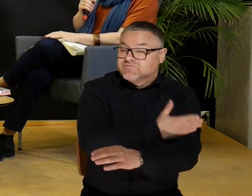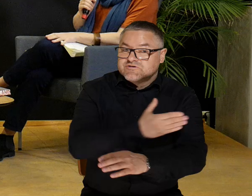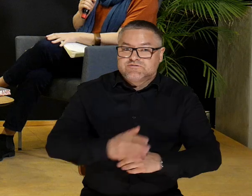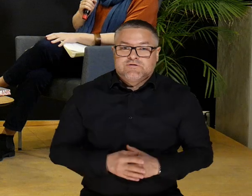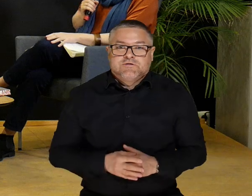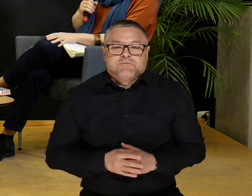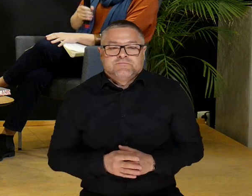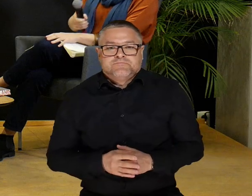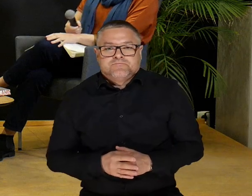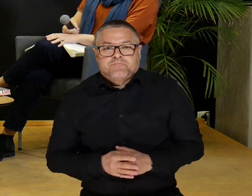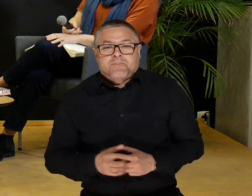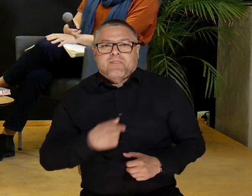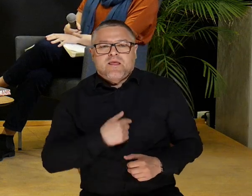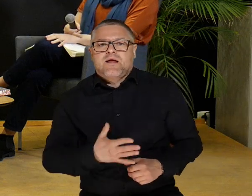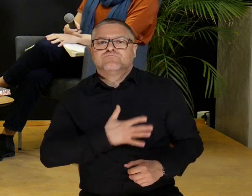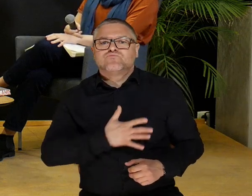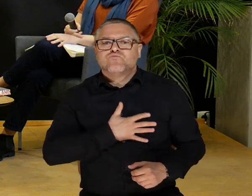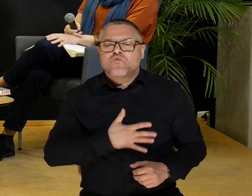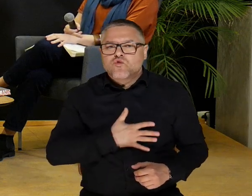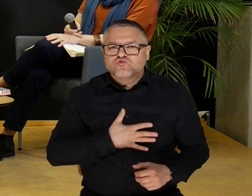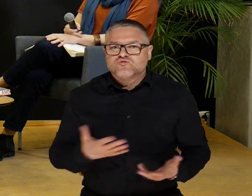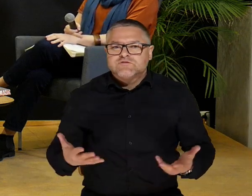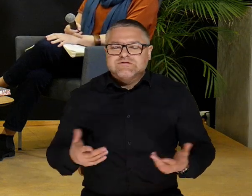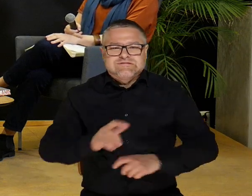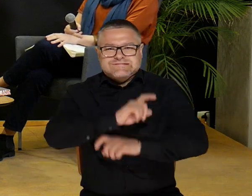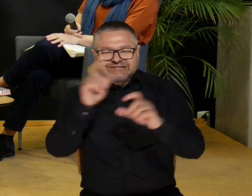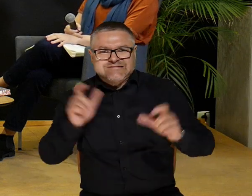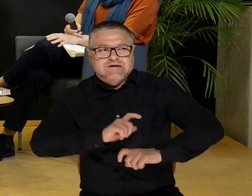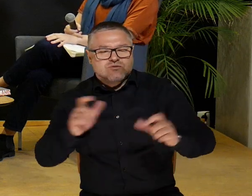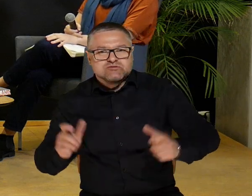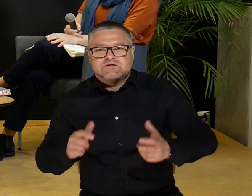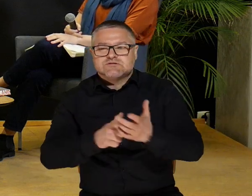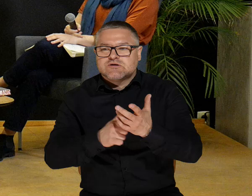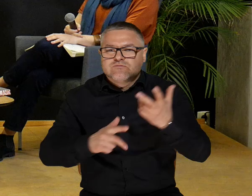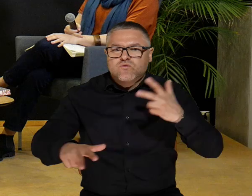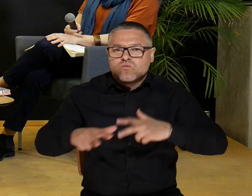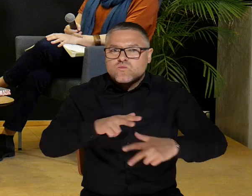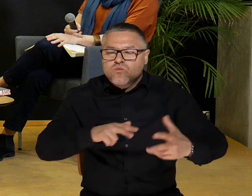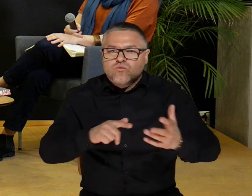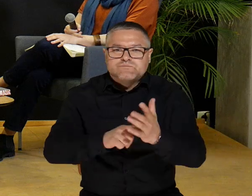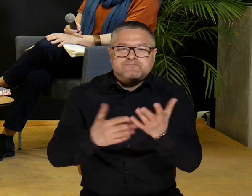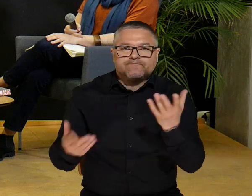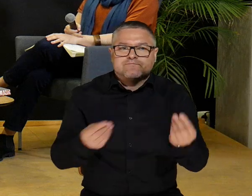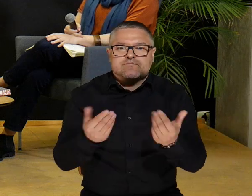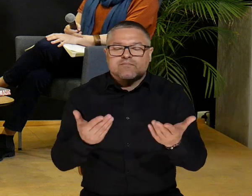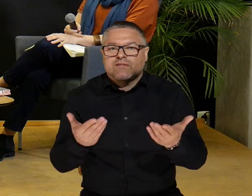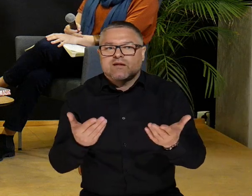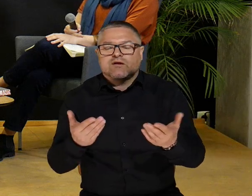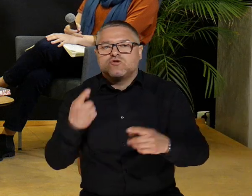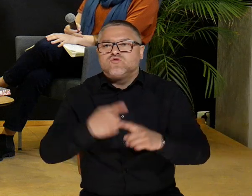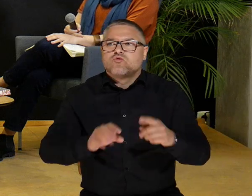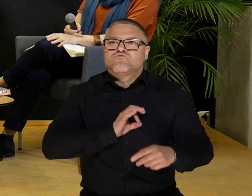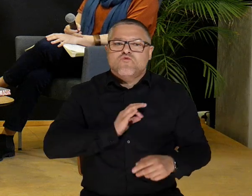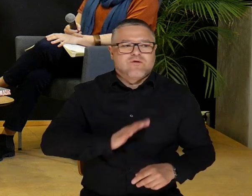wcześniej. Ja w ogóle miałam takie poczucie cały czas takiego poruszania się po jakimś takim niedozwolonym trochę dla